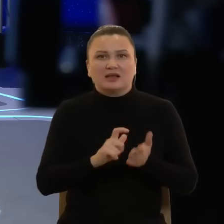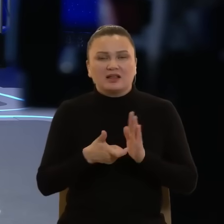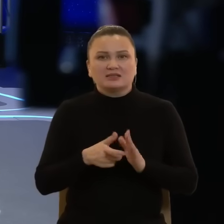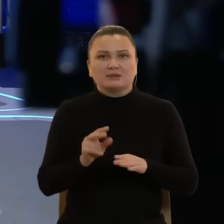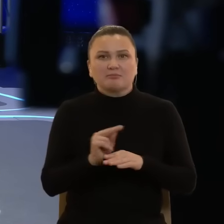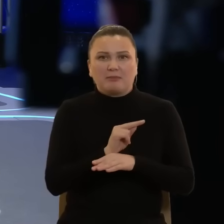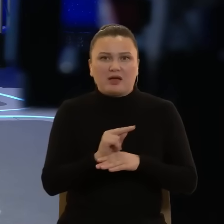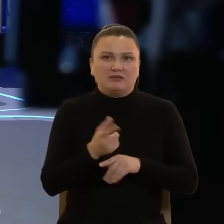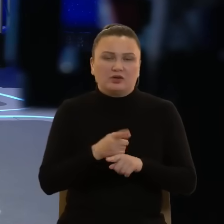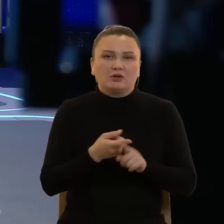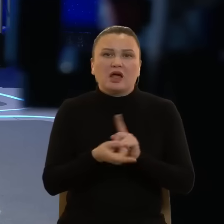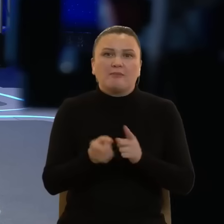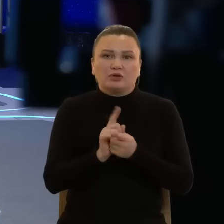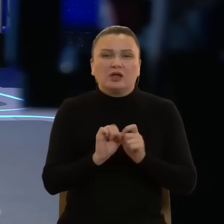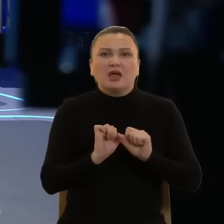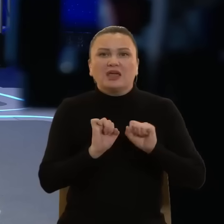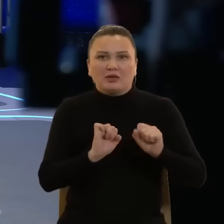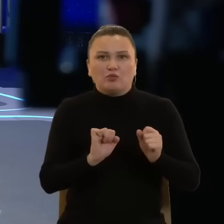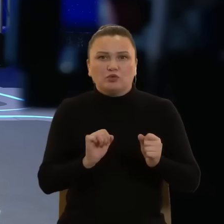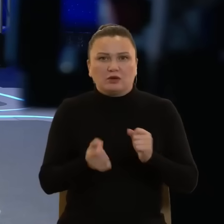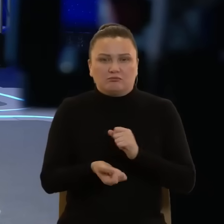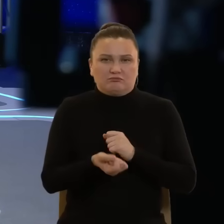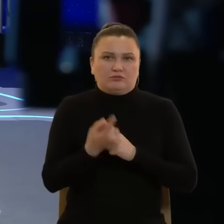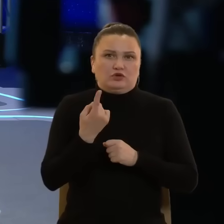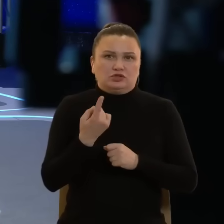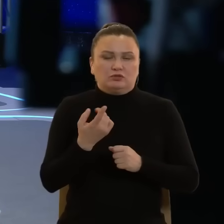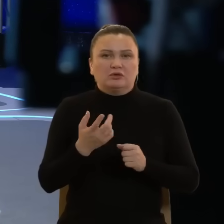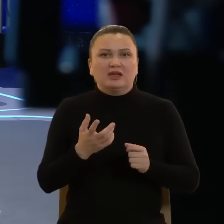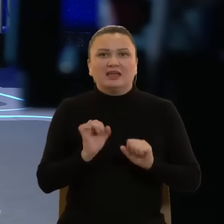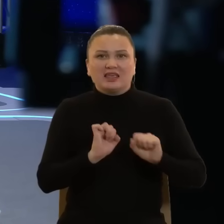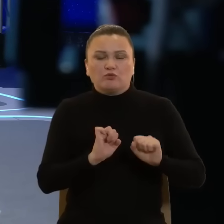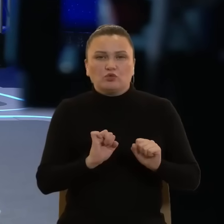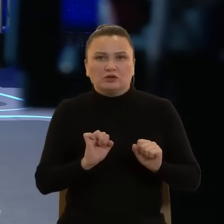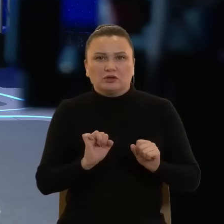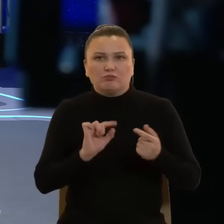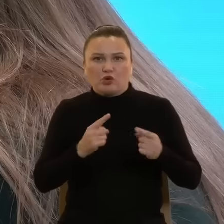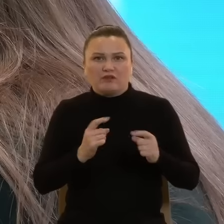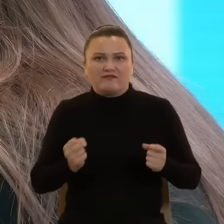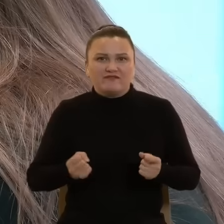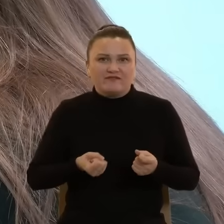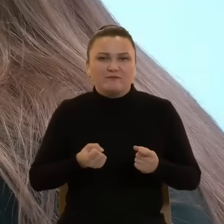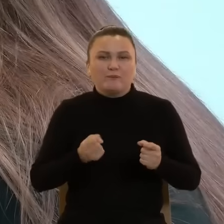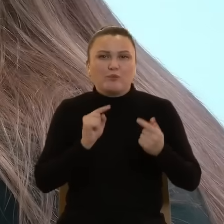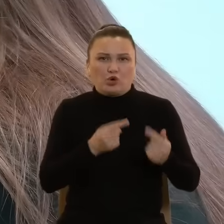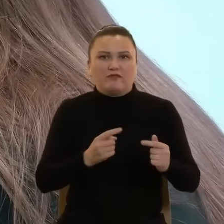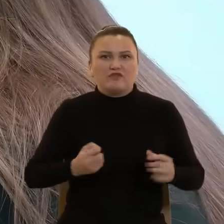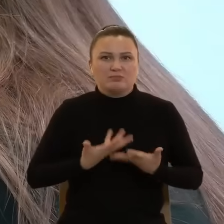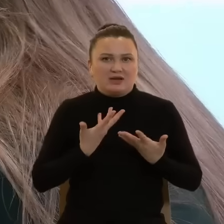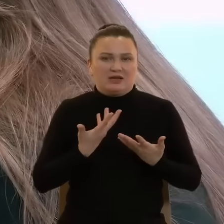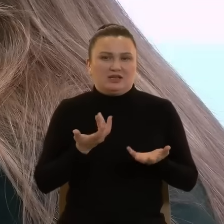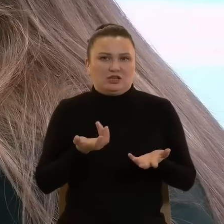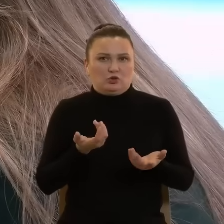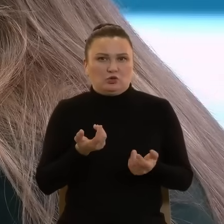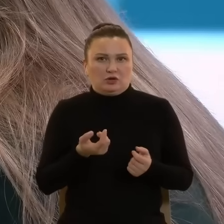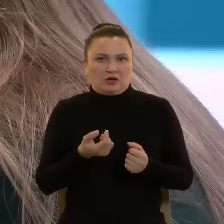которые наоборот обладают иммуномодулирующим, иммуностимулирующим действием, противовоспалительной активностью, ну, например, те же